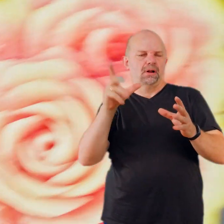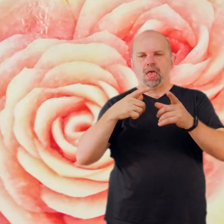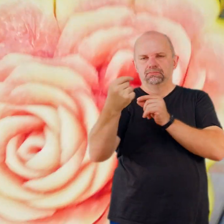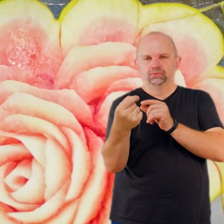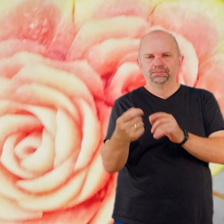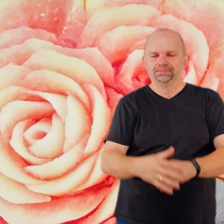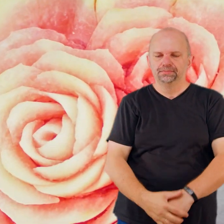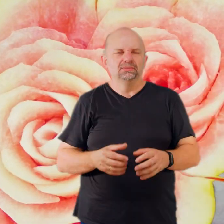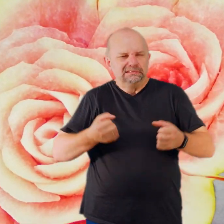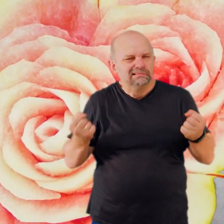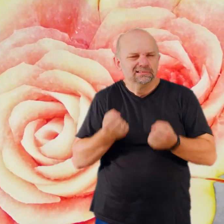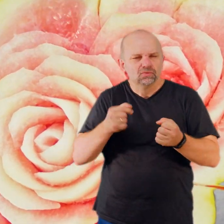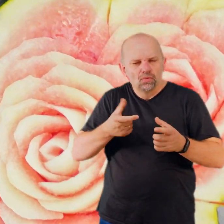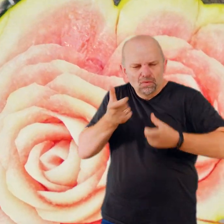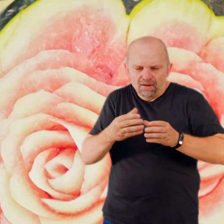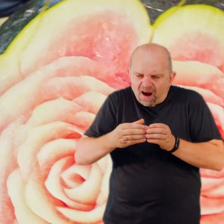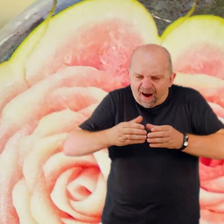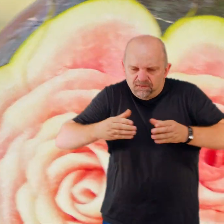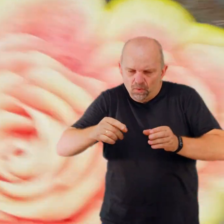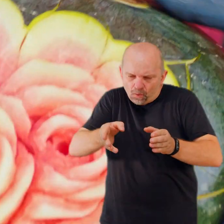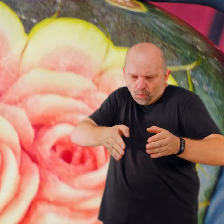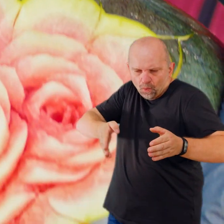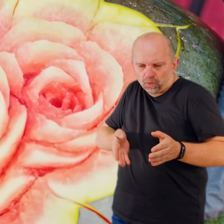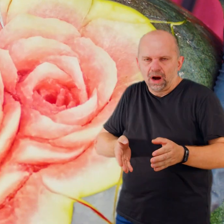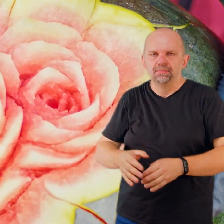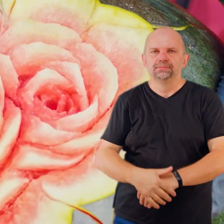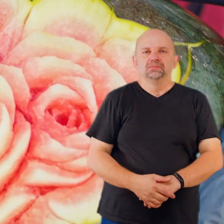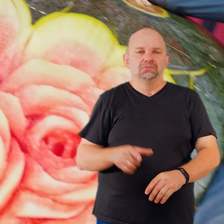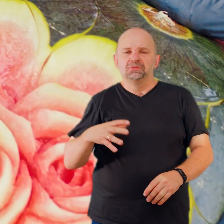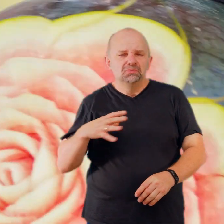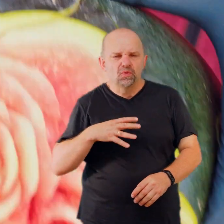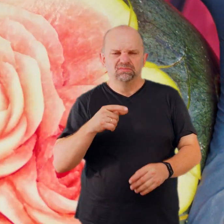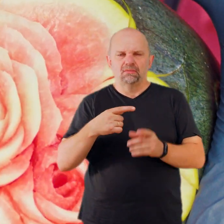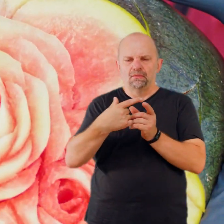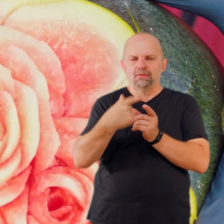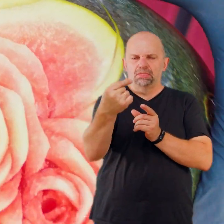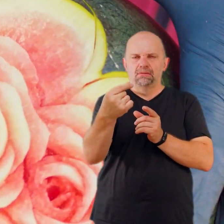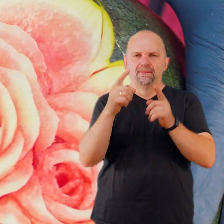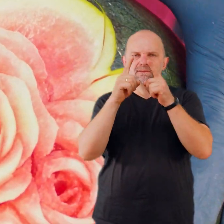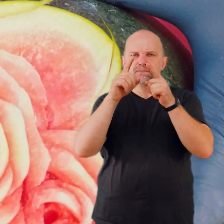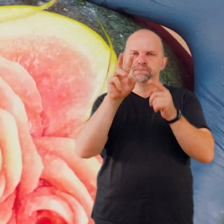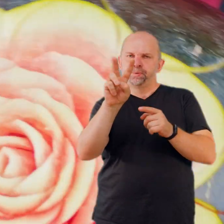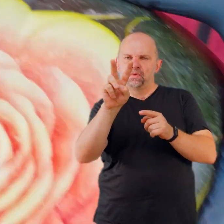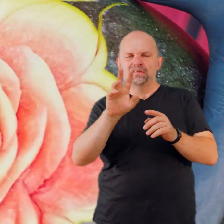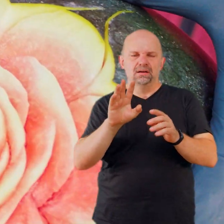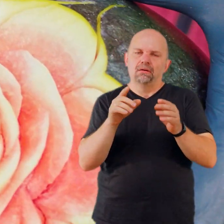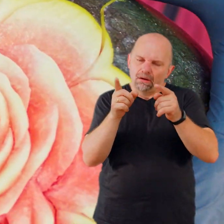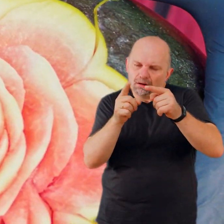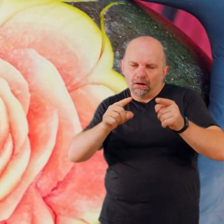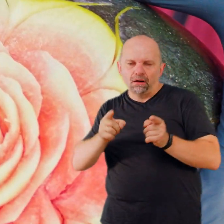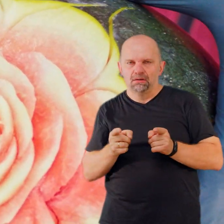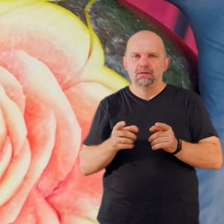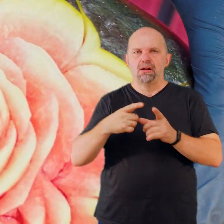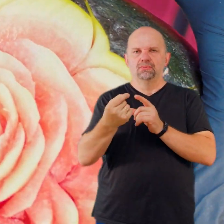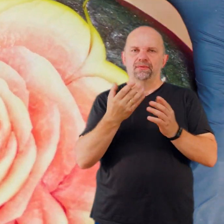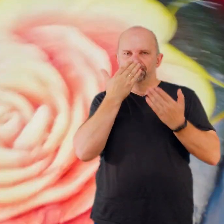Ok. I znowu pion, żeby nam wyszły piękne, duże liście. Staramy się to robić takimi ładnymi łukami, żeby to nie była prosta